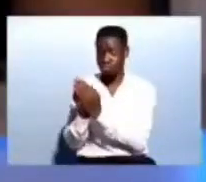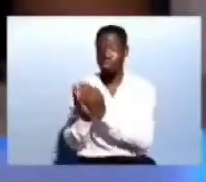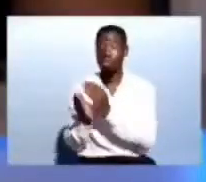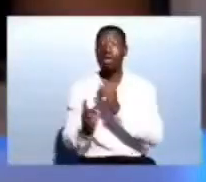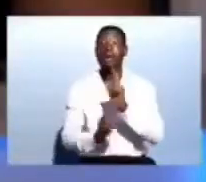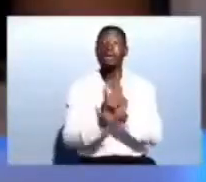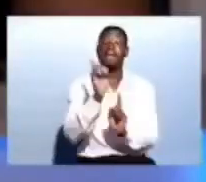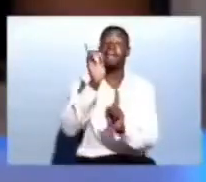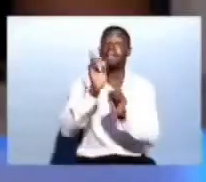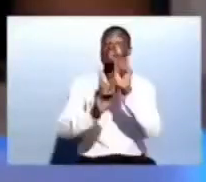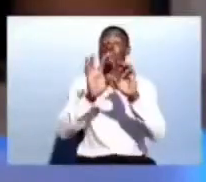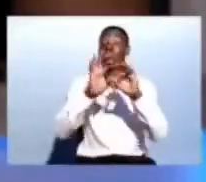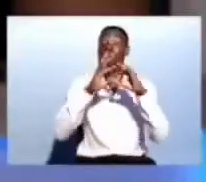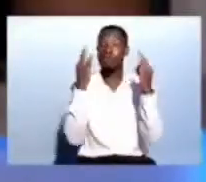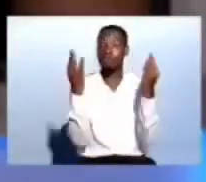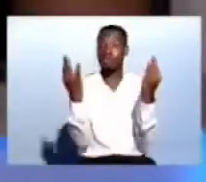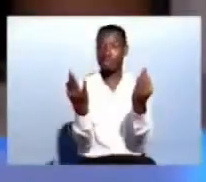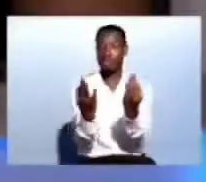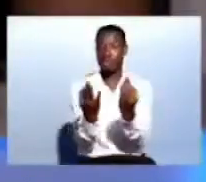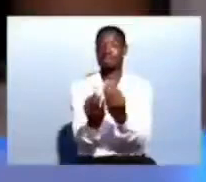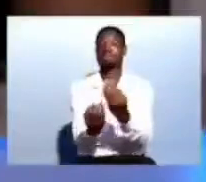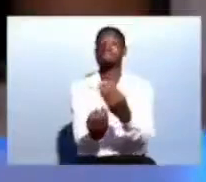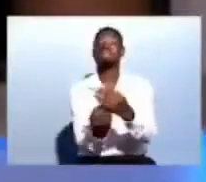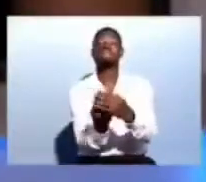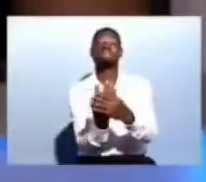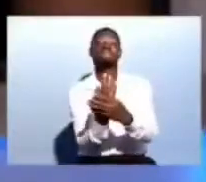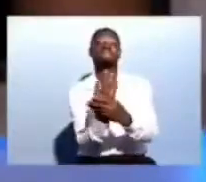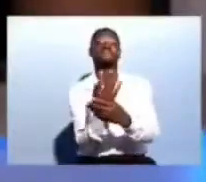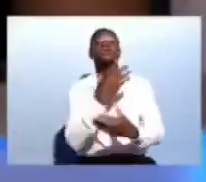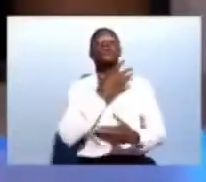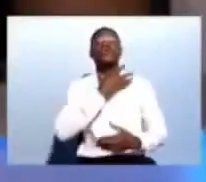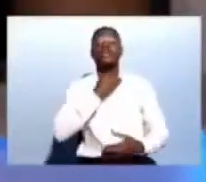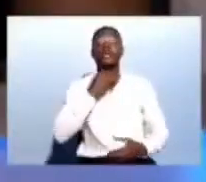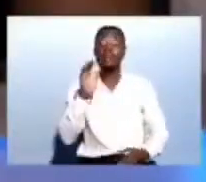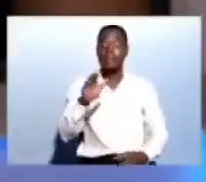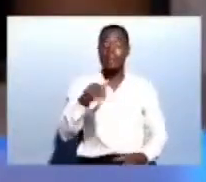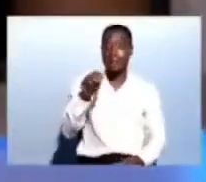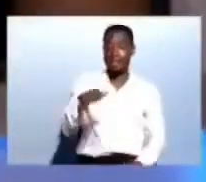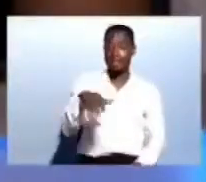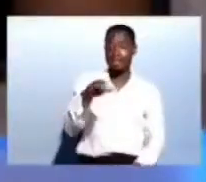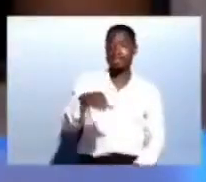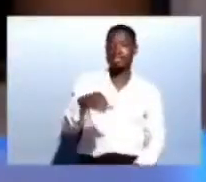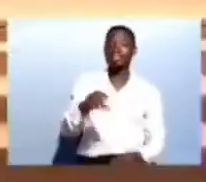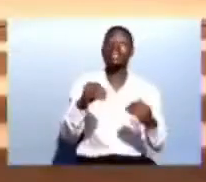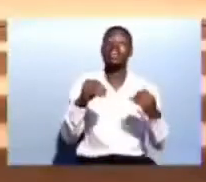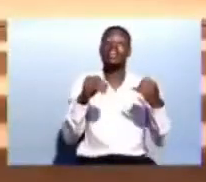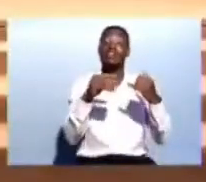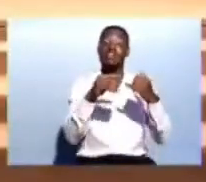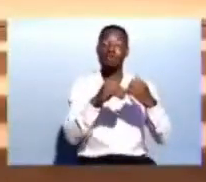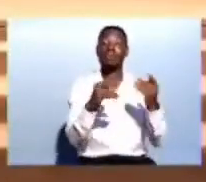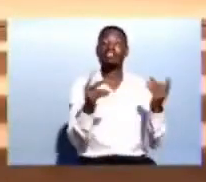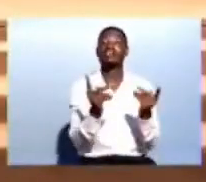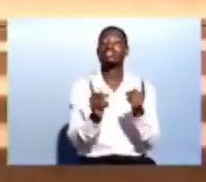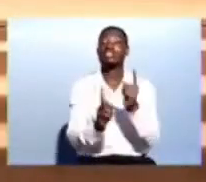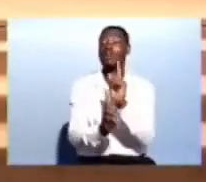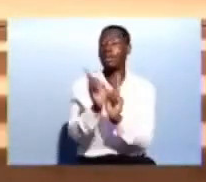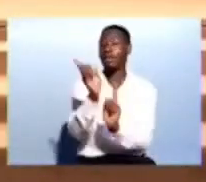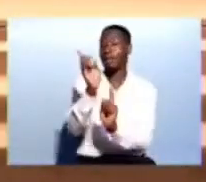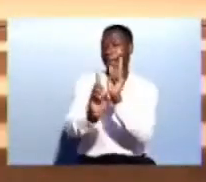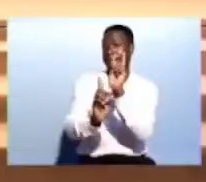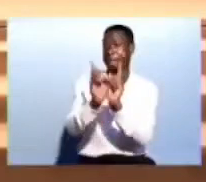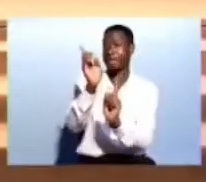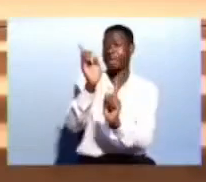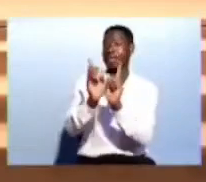wa familia, ili mti usitawi, unahitaji palizi. Watu wa Mungu, ndoa ni kama mmea, kama